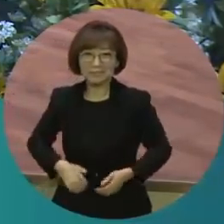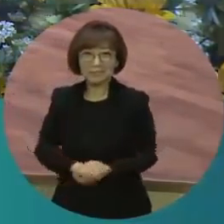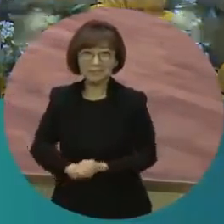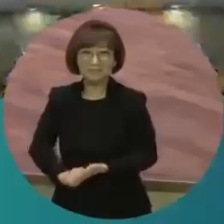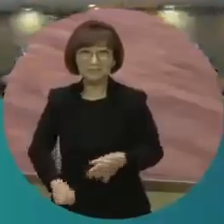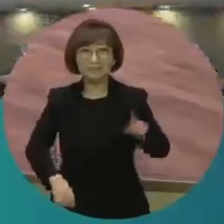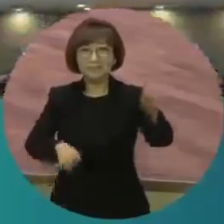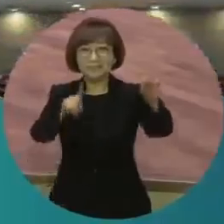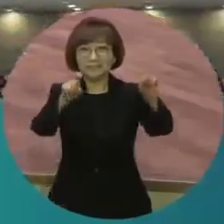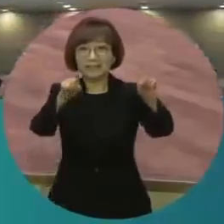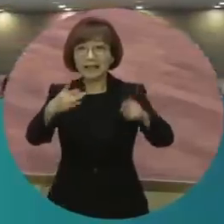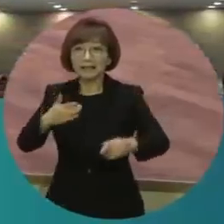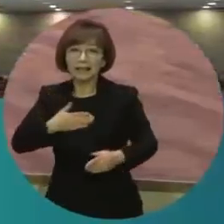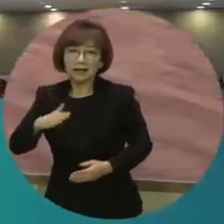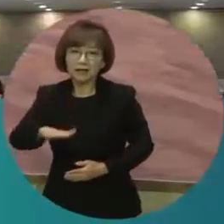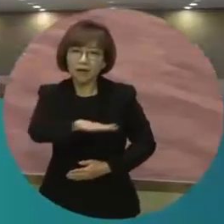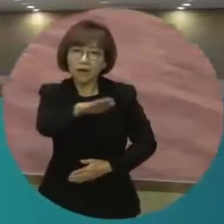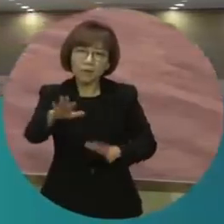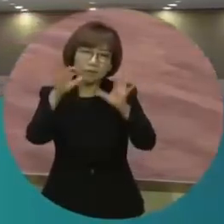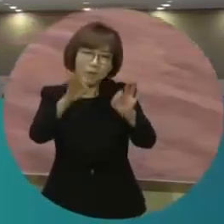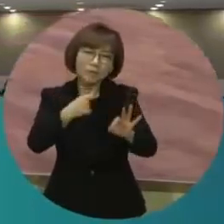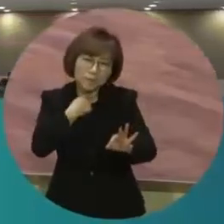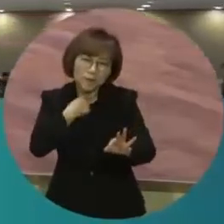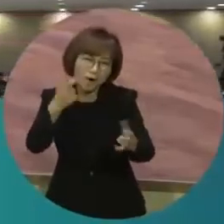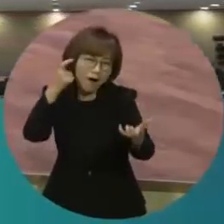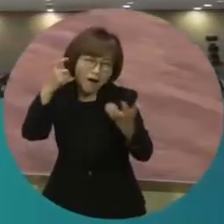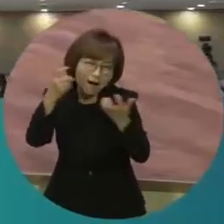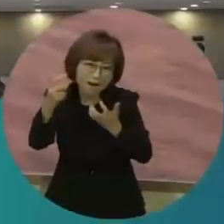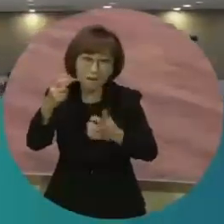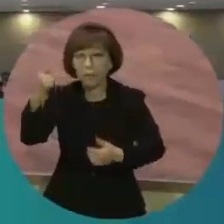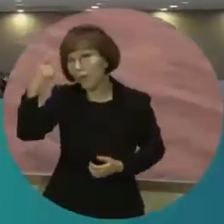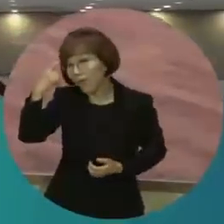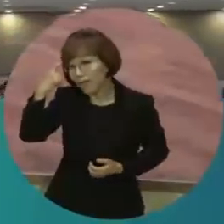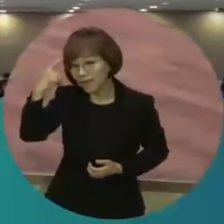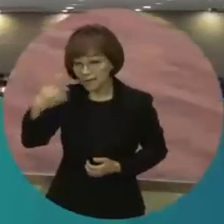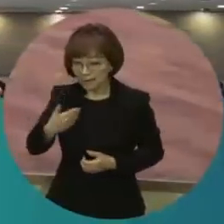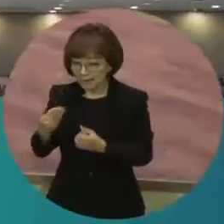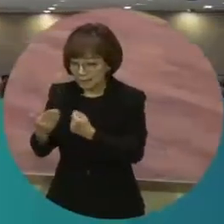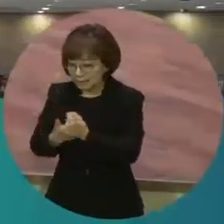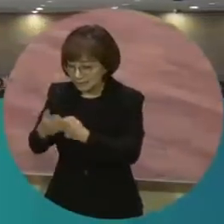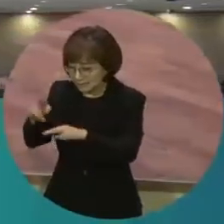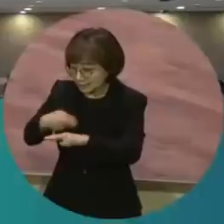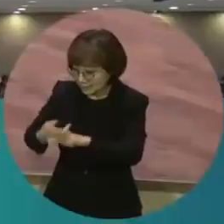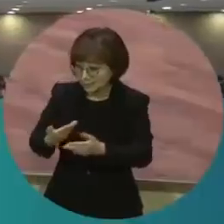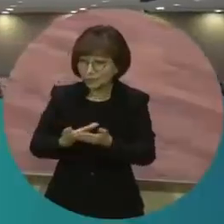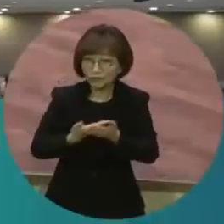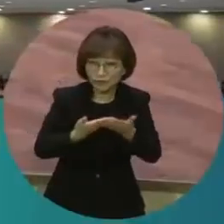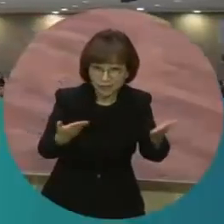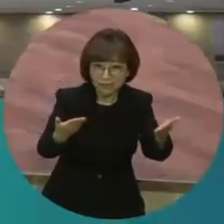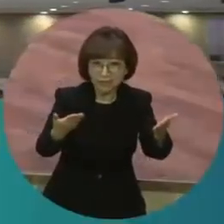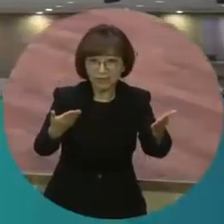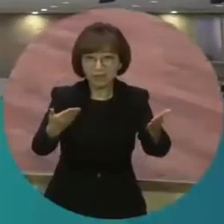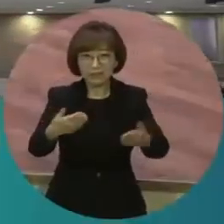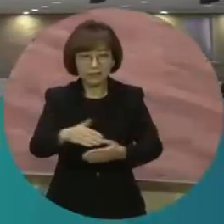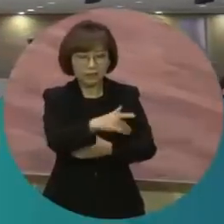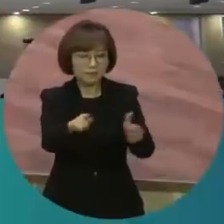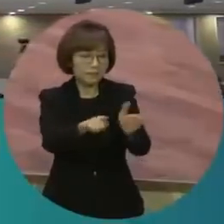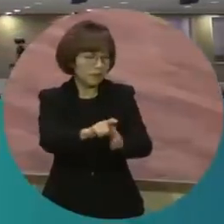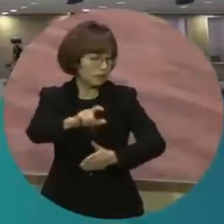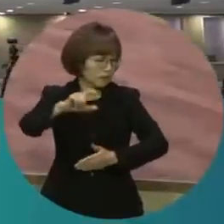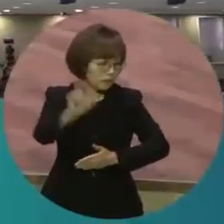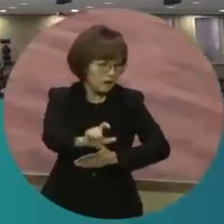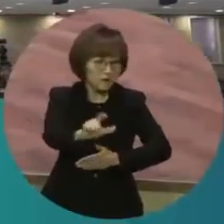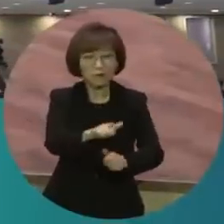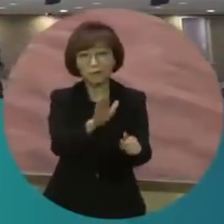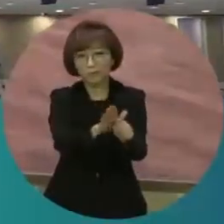봅니다. 내가 너희 보기를 간절히 원하는 것은 어떤 신령한 은사를 내게 주어 나누어 주어 너희를